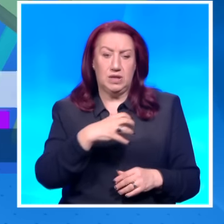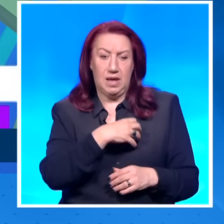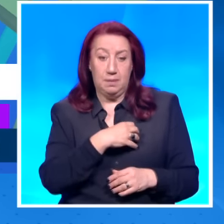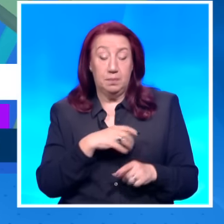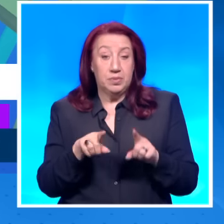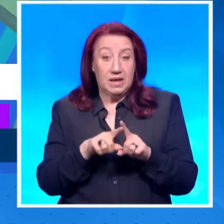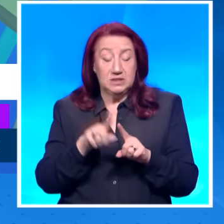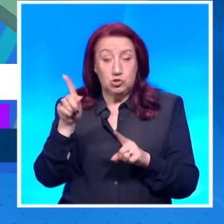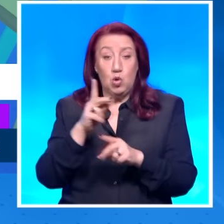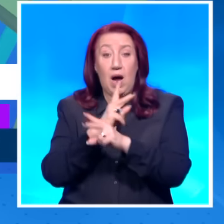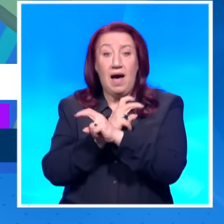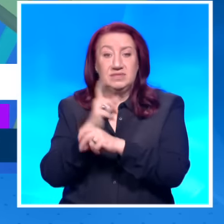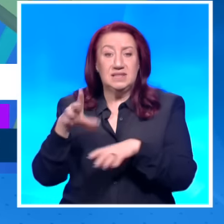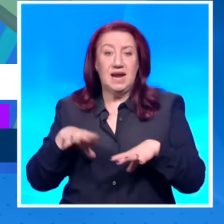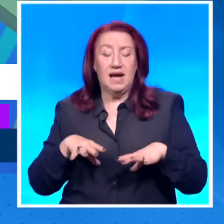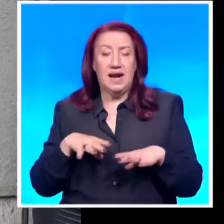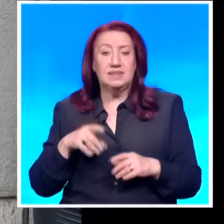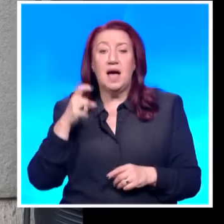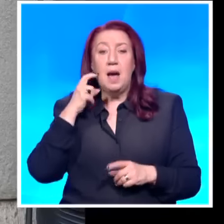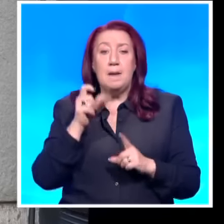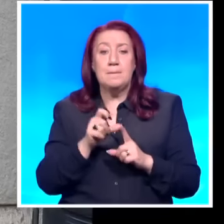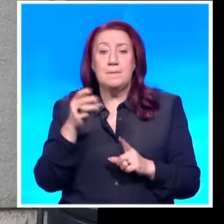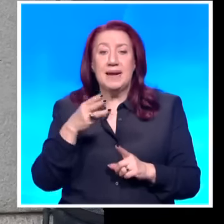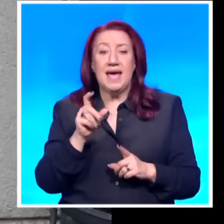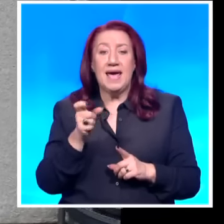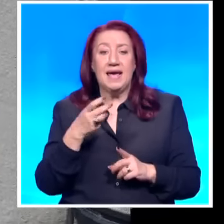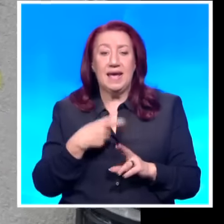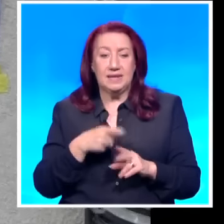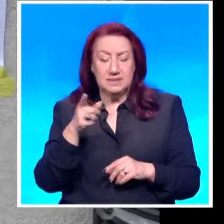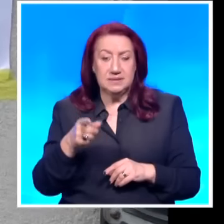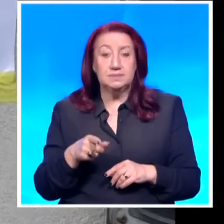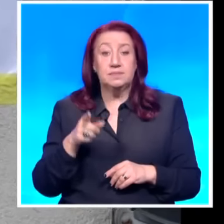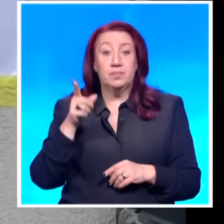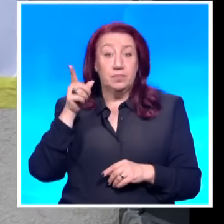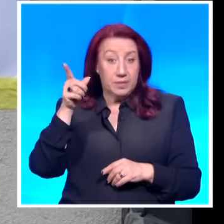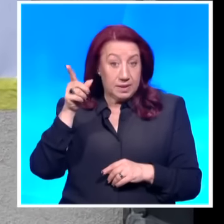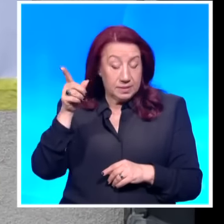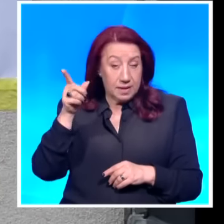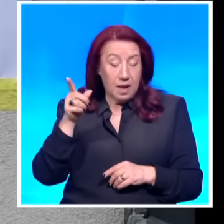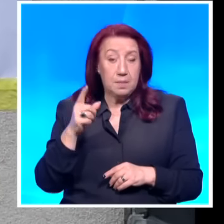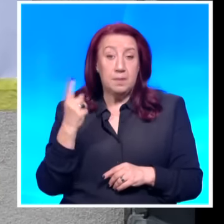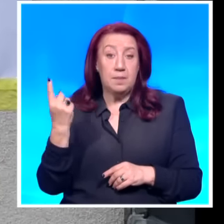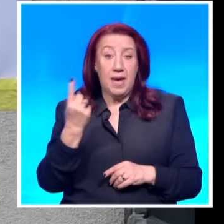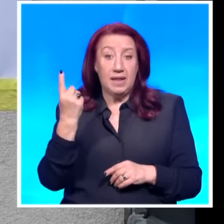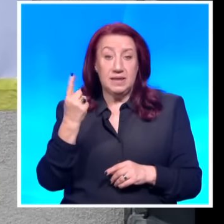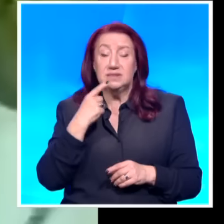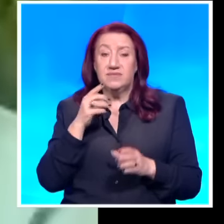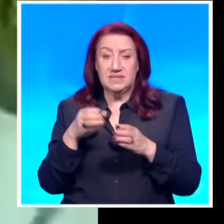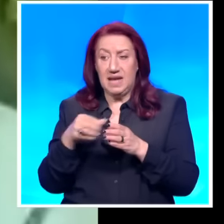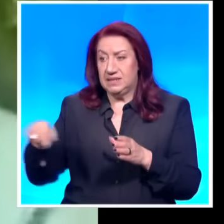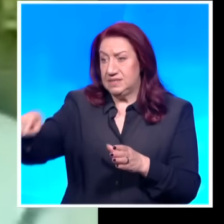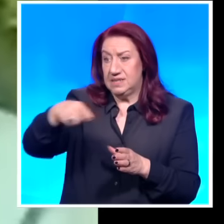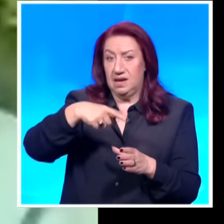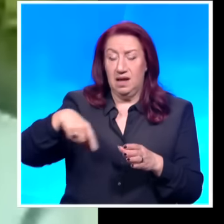ни в австрийското граче Брегенц. Секцията край Боденското езеро е единствена в радиус от 200 км. Много